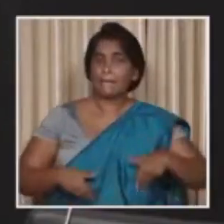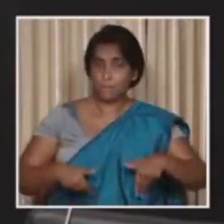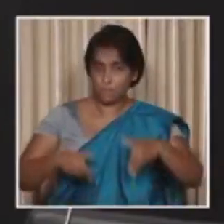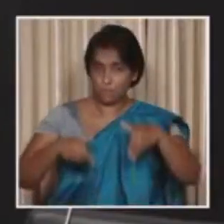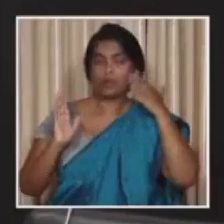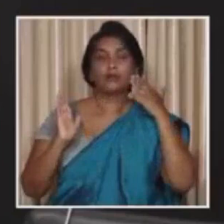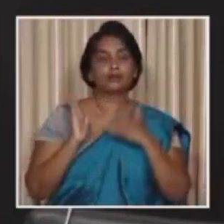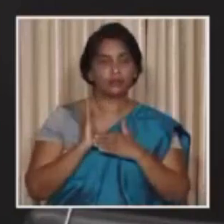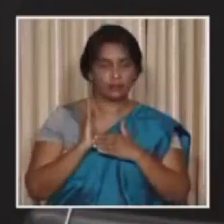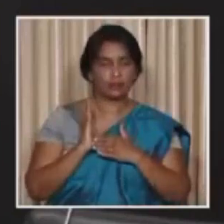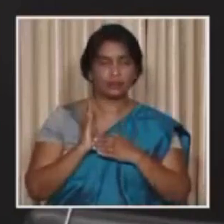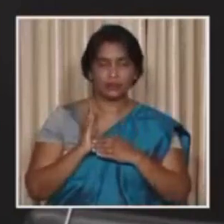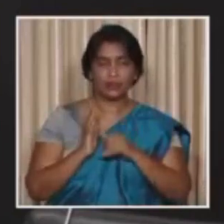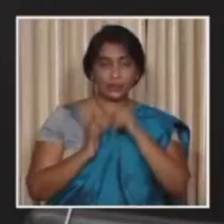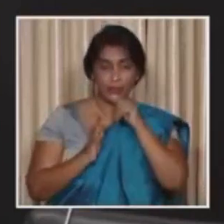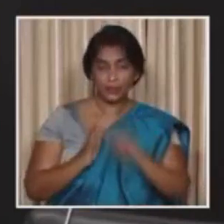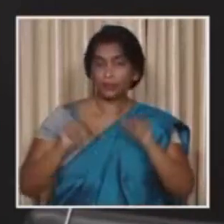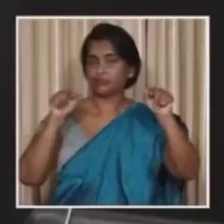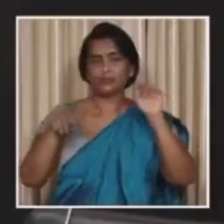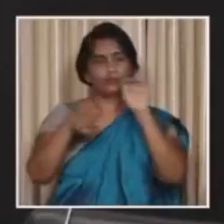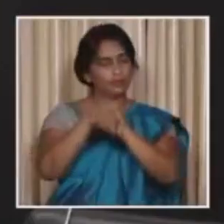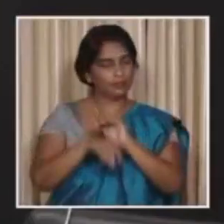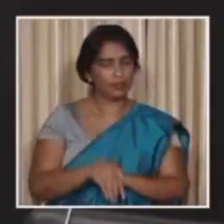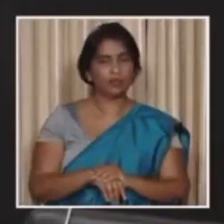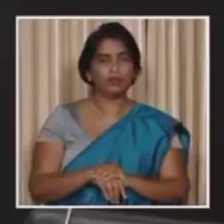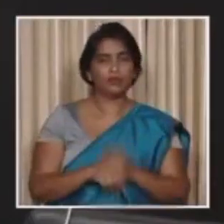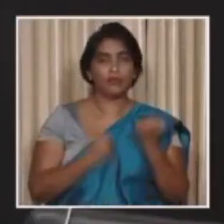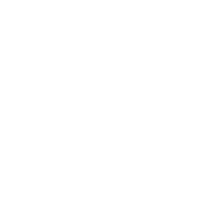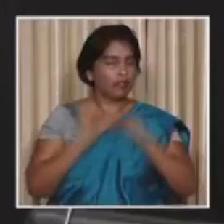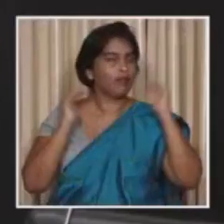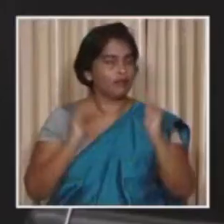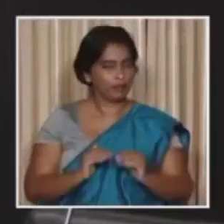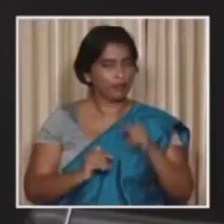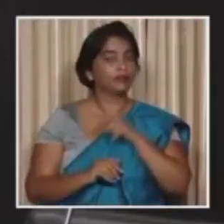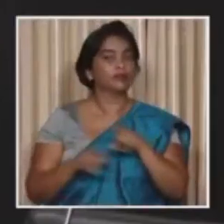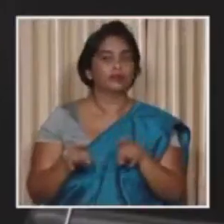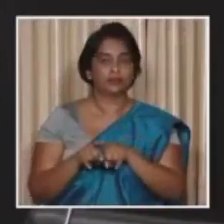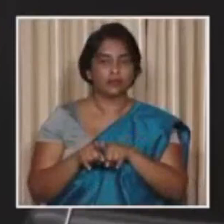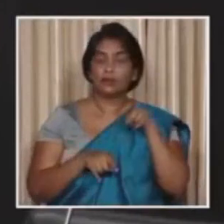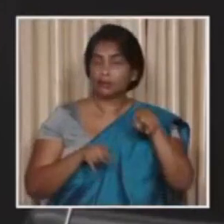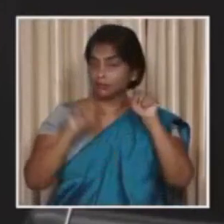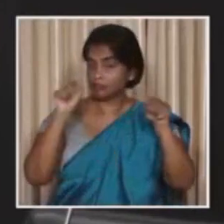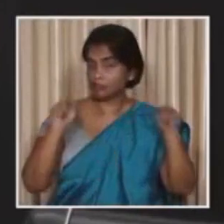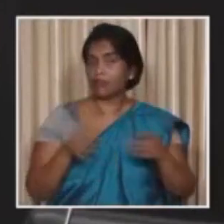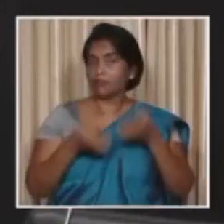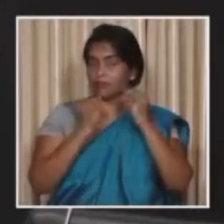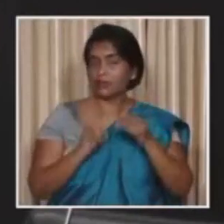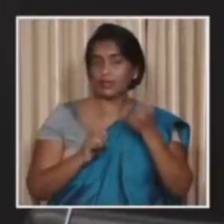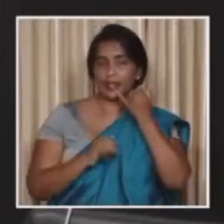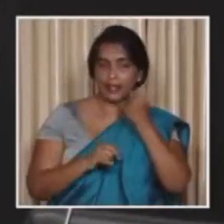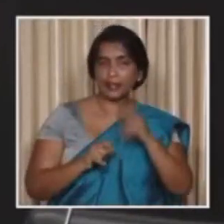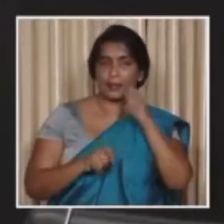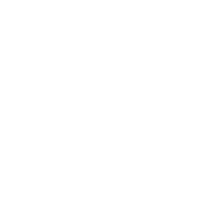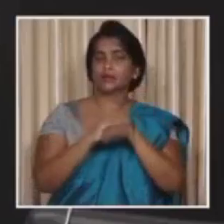මහාමාර්ගයේ පිළිබඳ තියෙන නිශ්චිත ස්ථාන හඳුනාගෙන වාහන අනතුරු වළක්වන්නත් ඒ වගේම ඒ ස්ථාන වඩා පහසුවෙන්